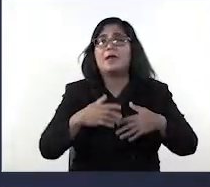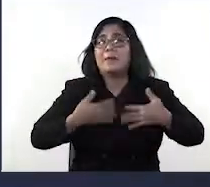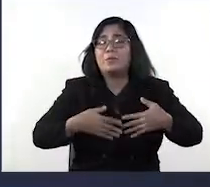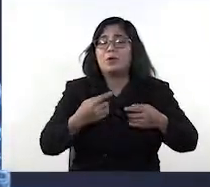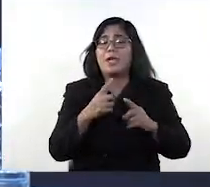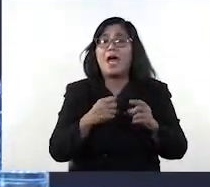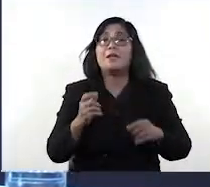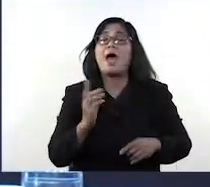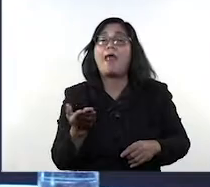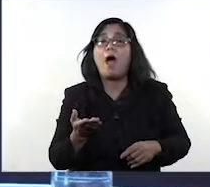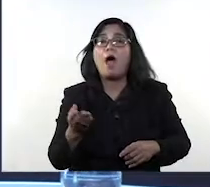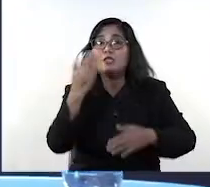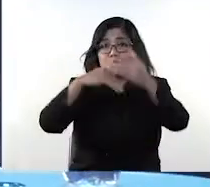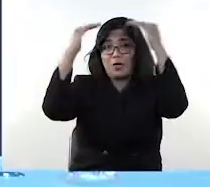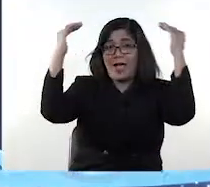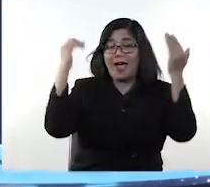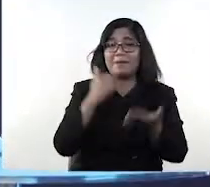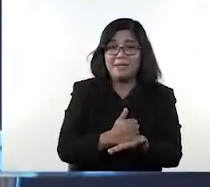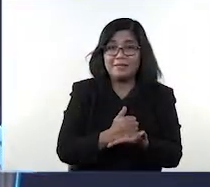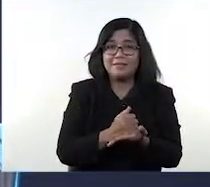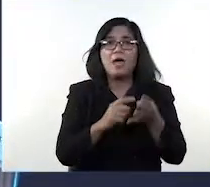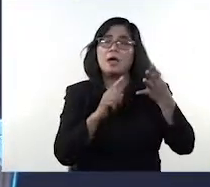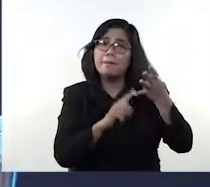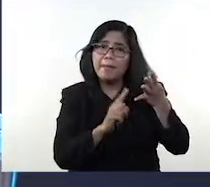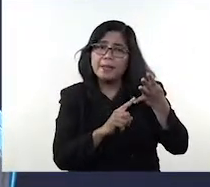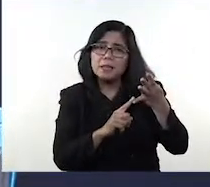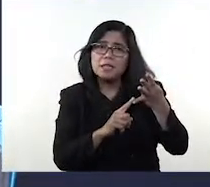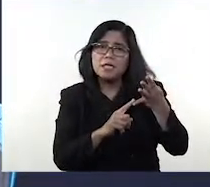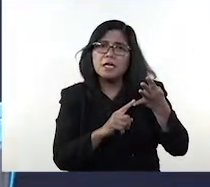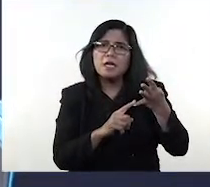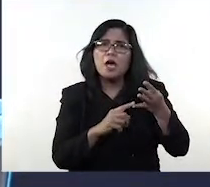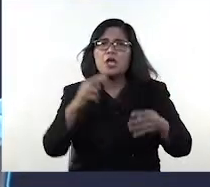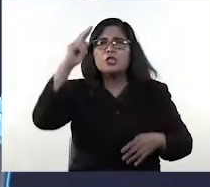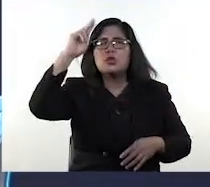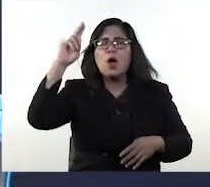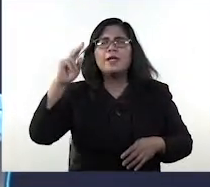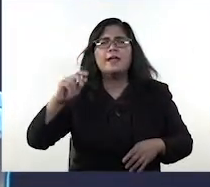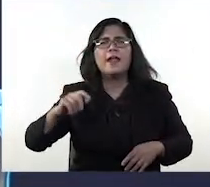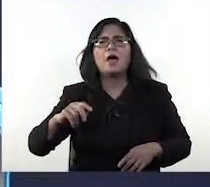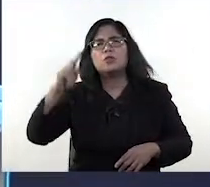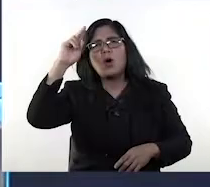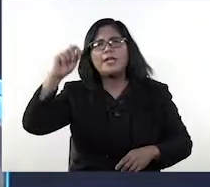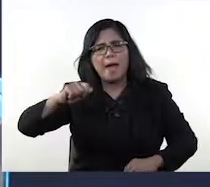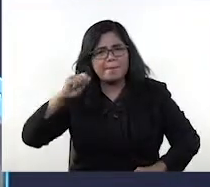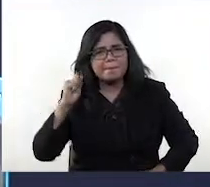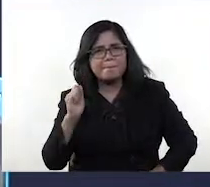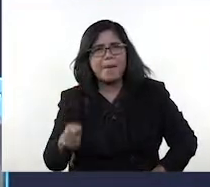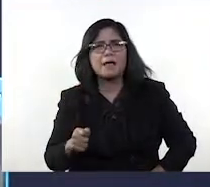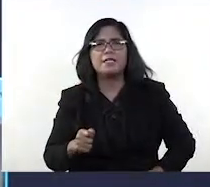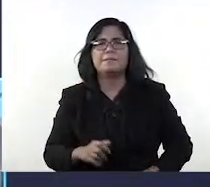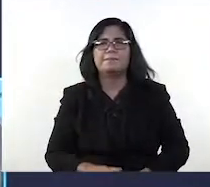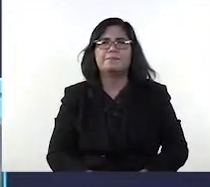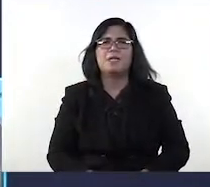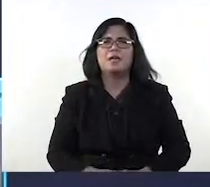surga Hai dan yang keempat kita tuh I know Gotye sejak discord Hai Tuhan yang